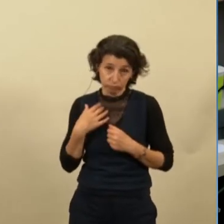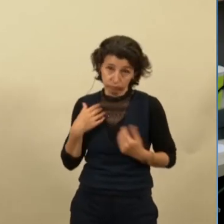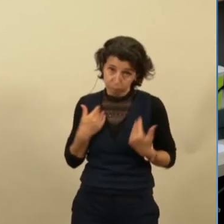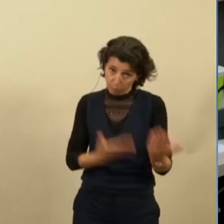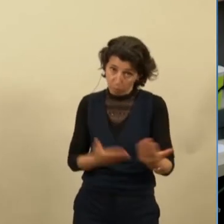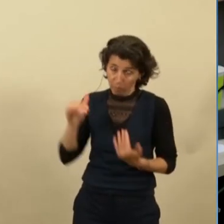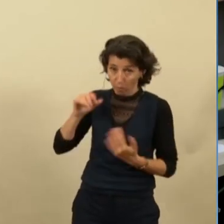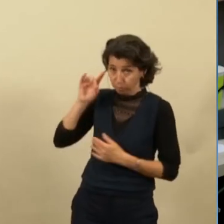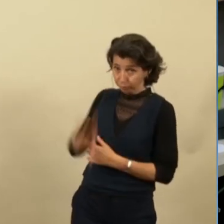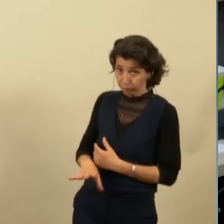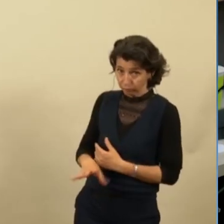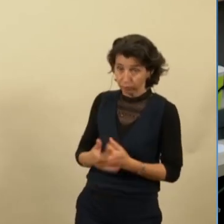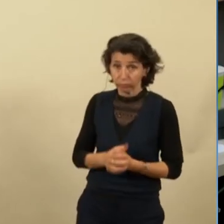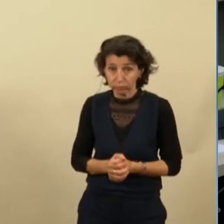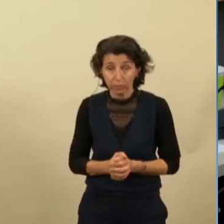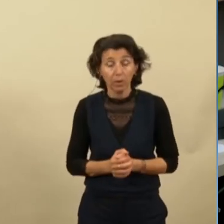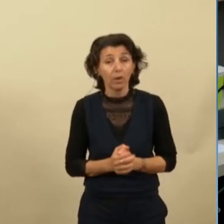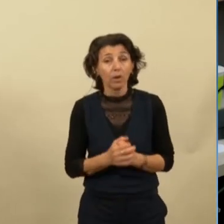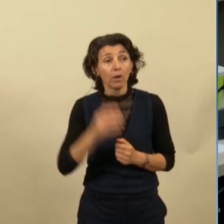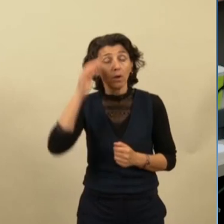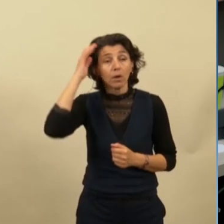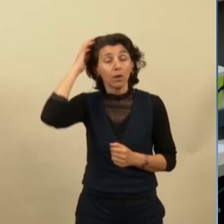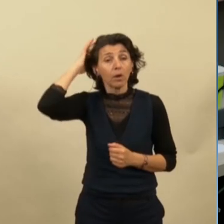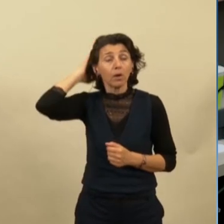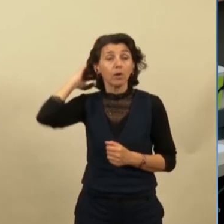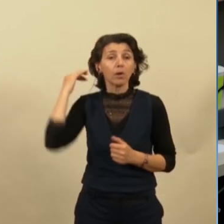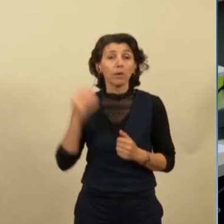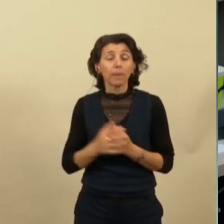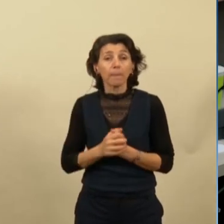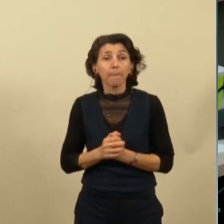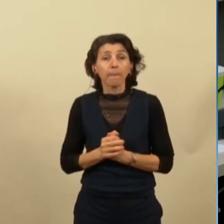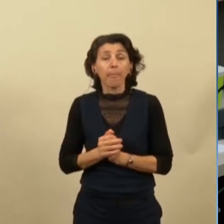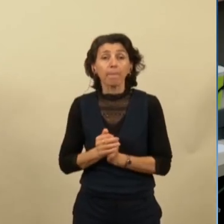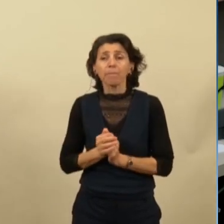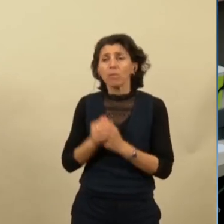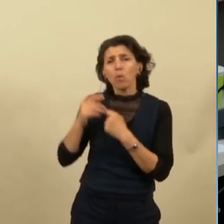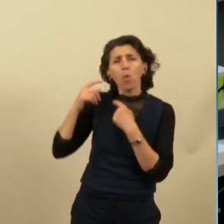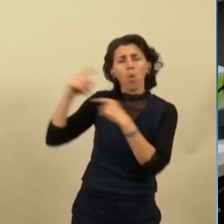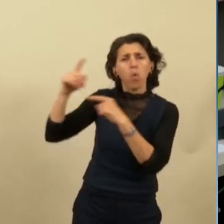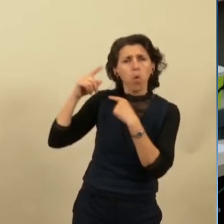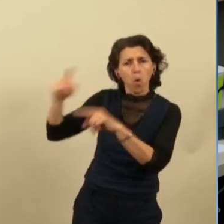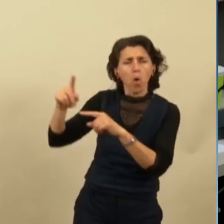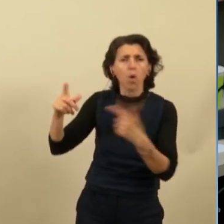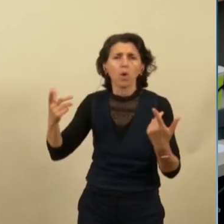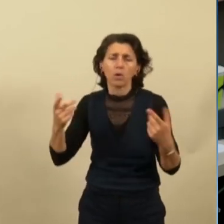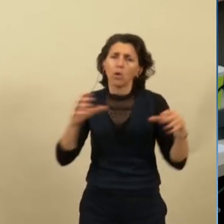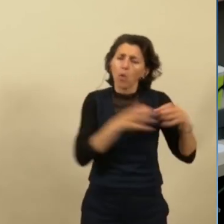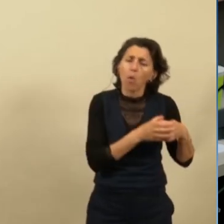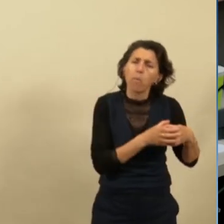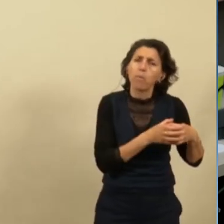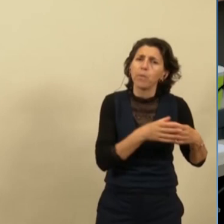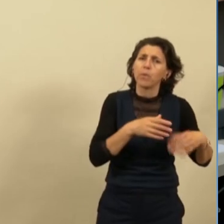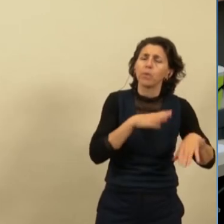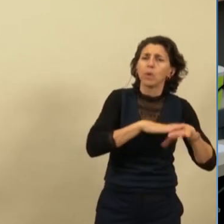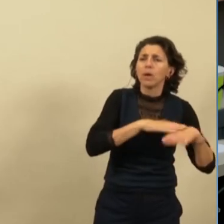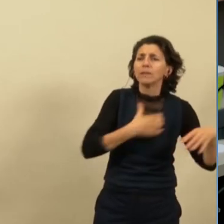fond que sur la forme les recours en des recours en référé engagés par des membres du groupe du conseil municipal à